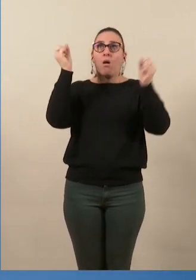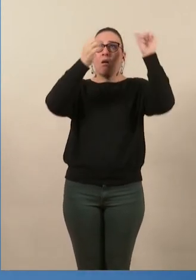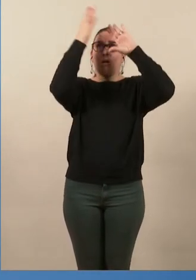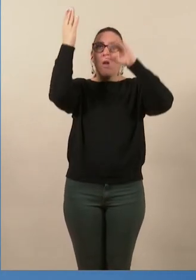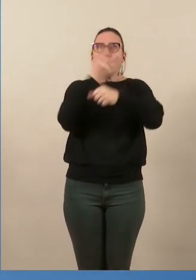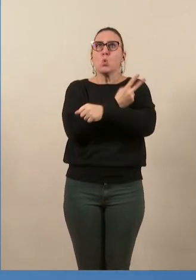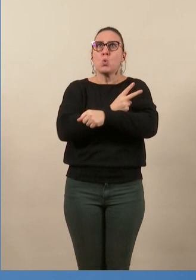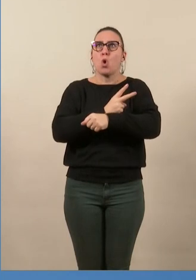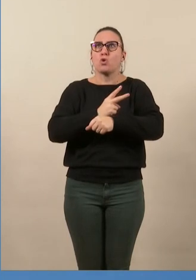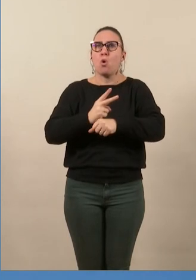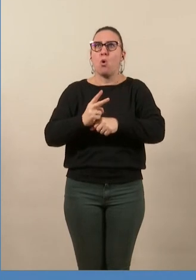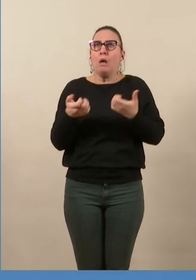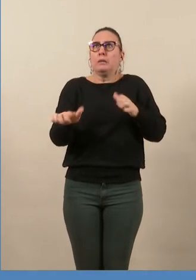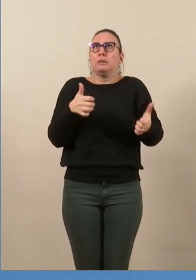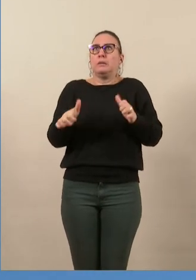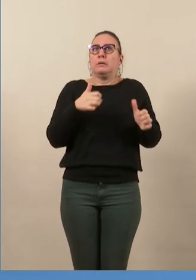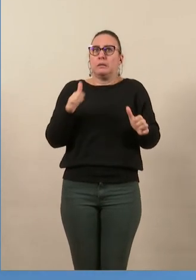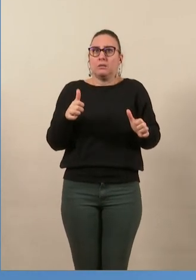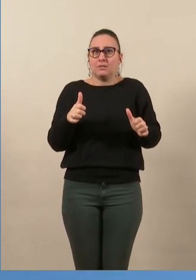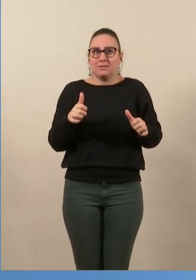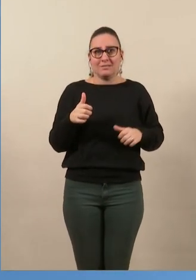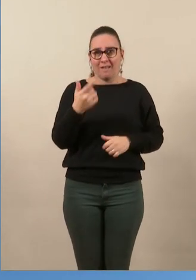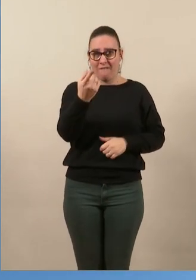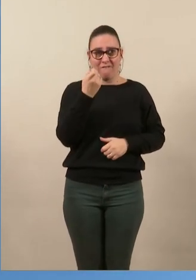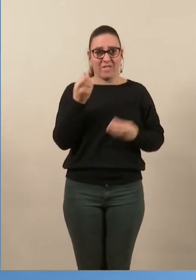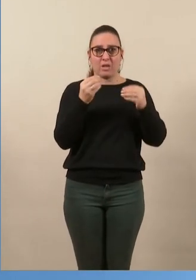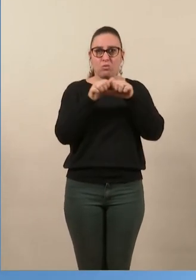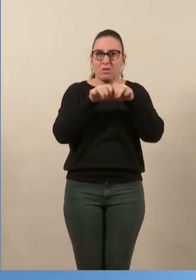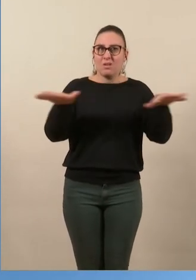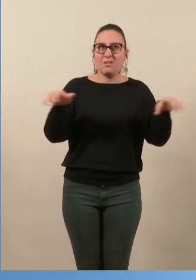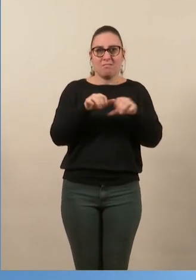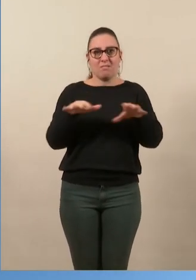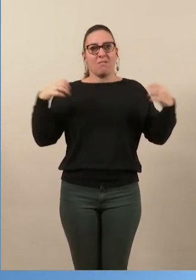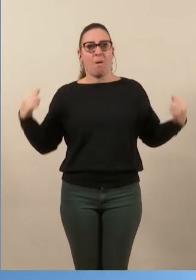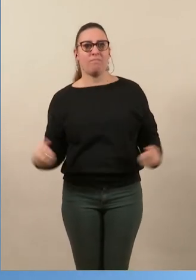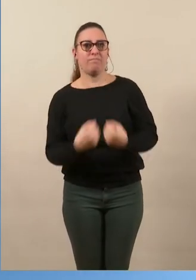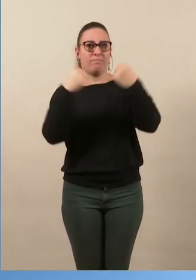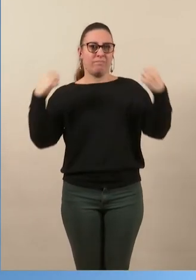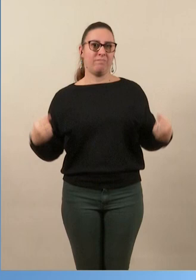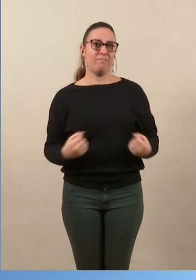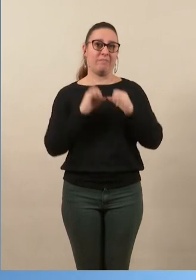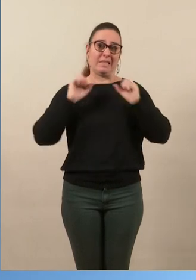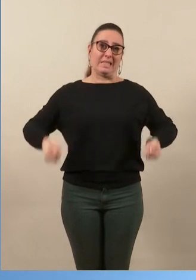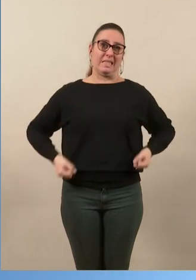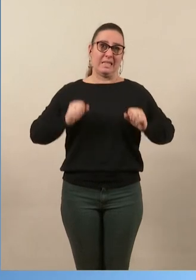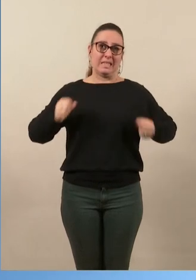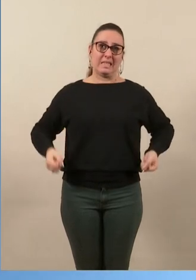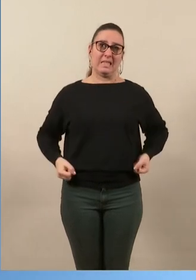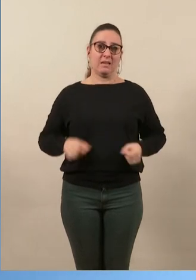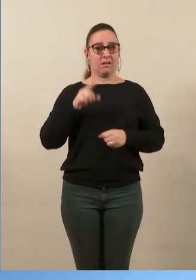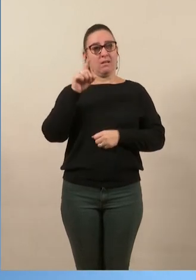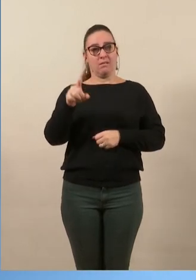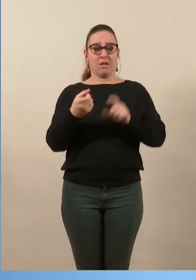dangereuse de la montagne cette image étant d'ailleurs véhiculée à force de publicité par beaucoup de nos grandes stations de ski qui n'hésitent pas à payer des